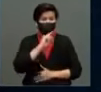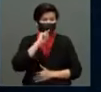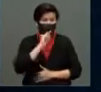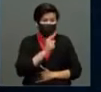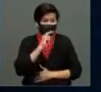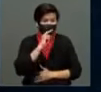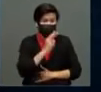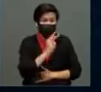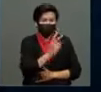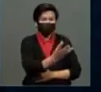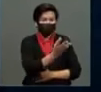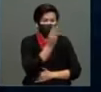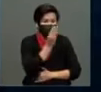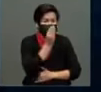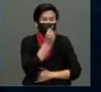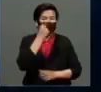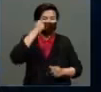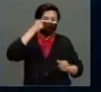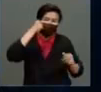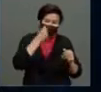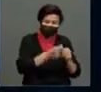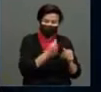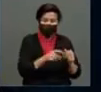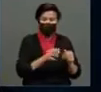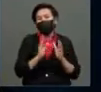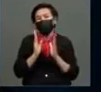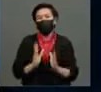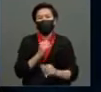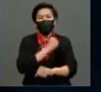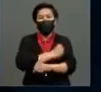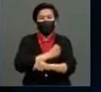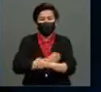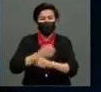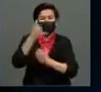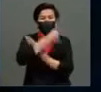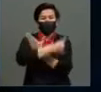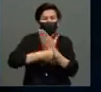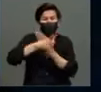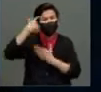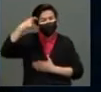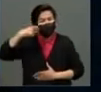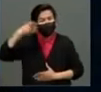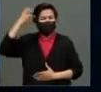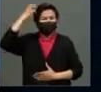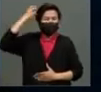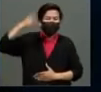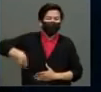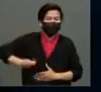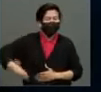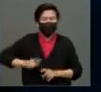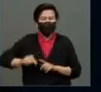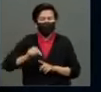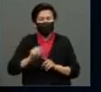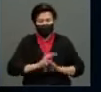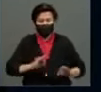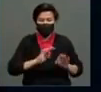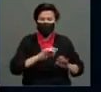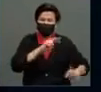าเอาแค่ลำพังเรื่องของแรงงานเพื่อนบ้านที่มาอยู่ในประเทศไทยเราก็ใช้เวลาพอสมควรแล้วมา